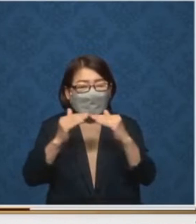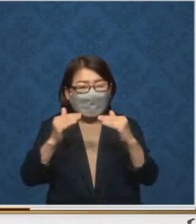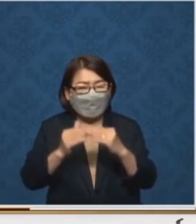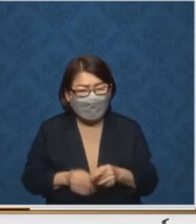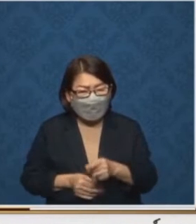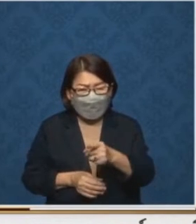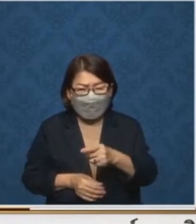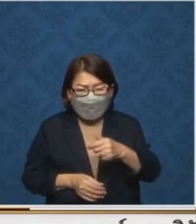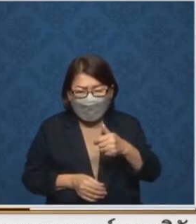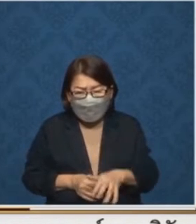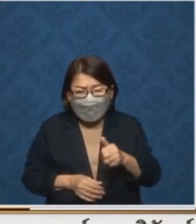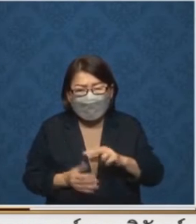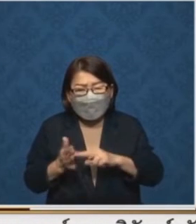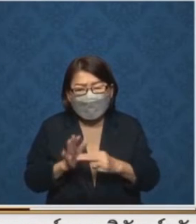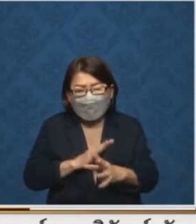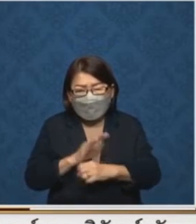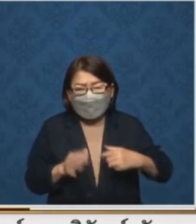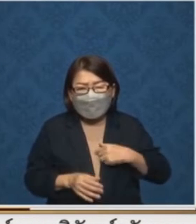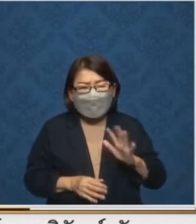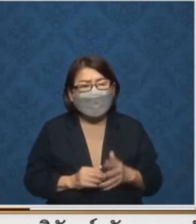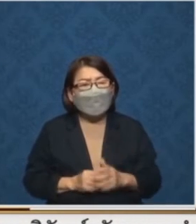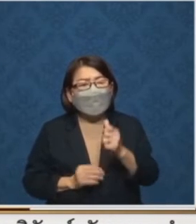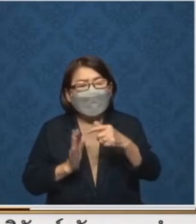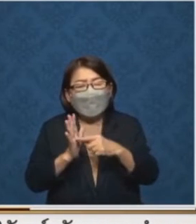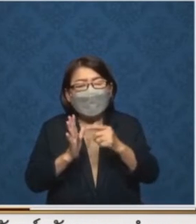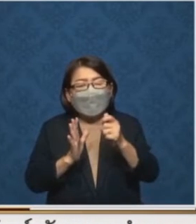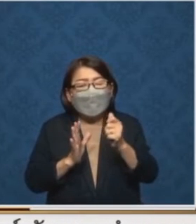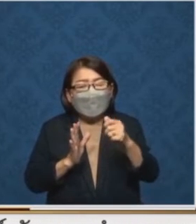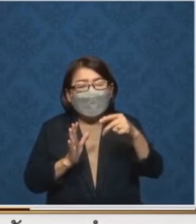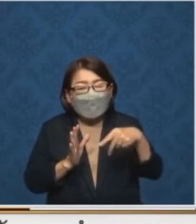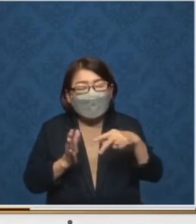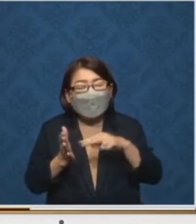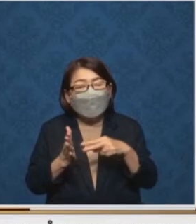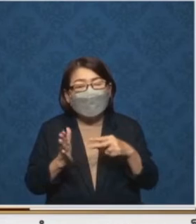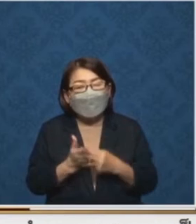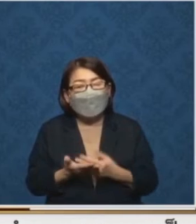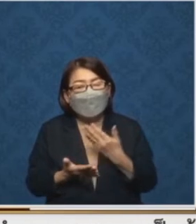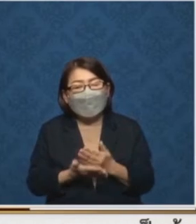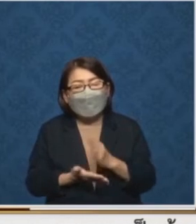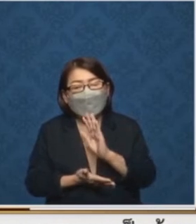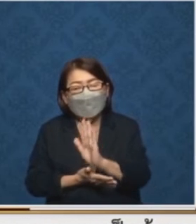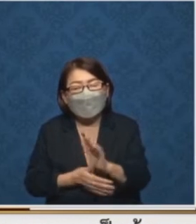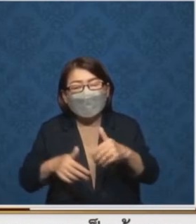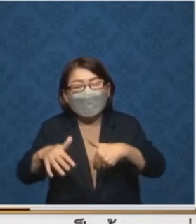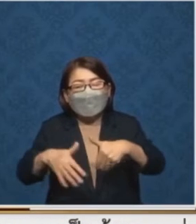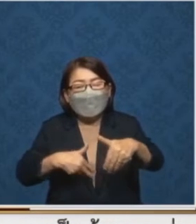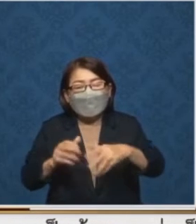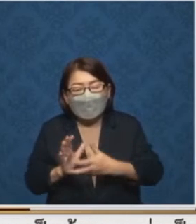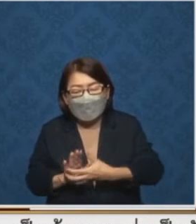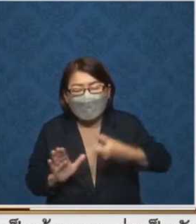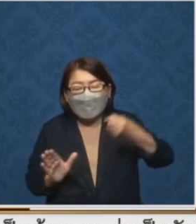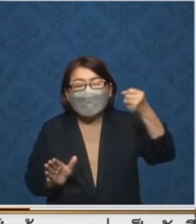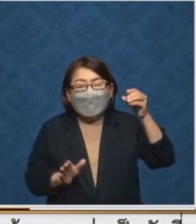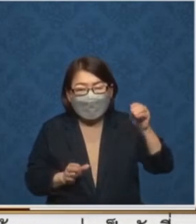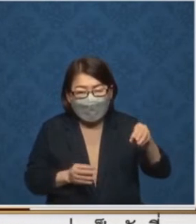ท่านจำเรื่องชาวนาที่มีชื่อมารับเงินช่วยเหลือ 3,000 บาท แสนว่คนเป็นคนที่ตายหมดแล้ทั้งสิ้นแล